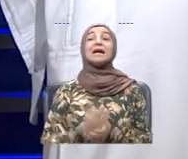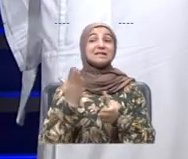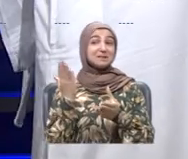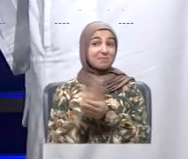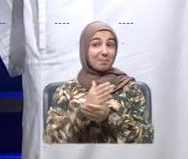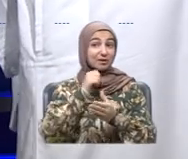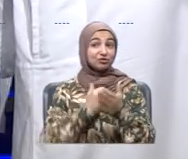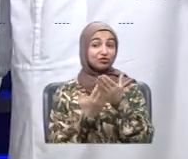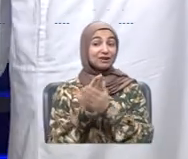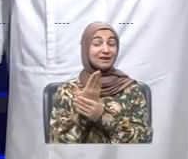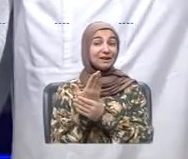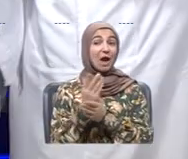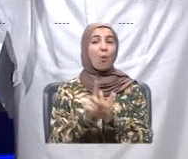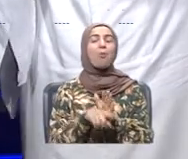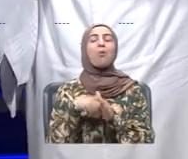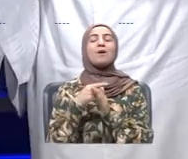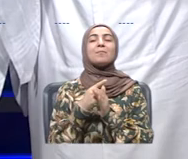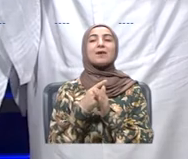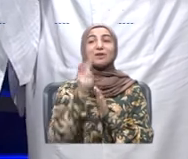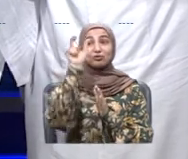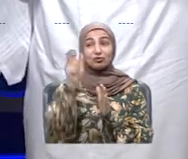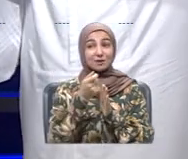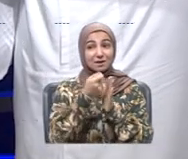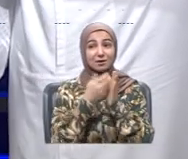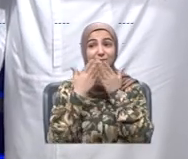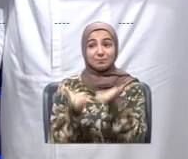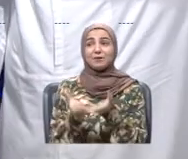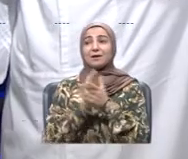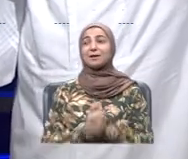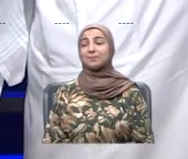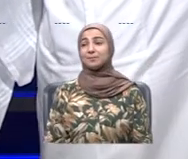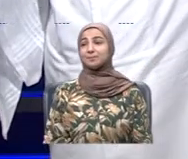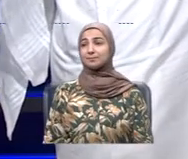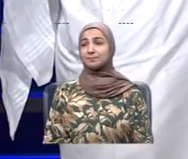لم يتطرق إليها في المقال السابق.